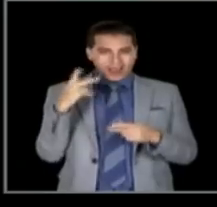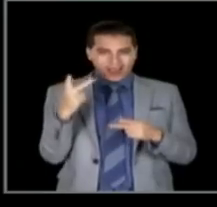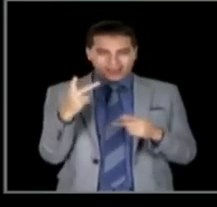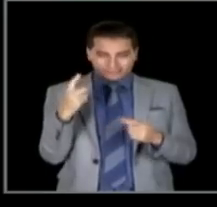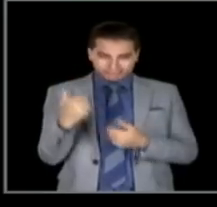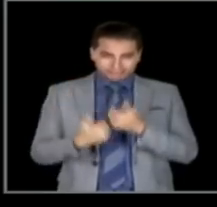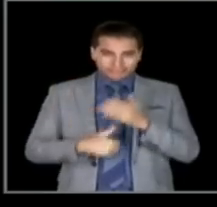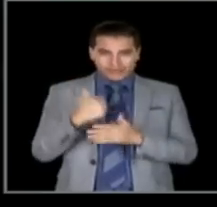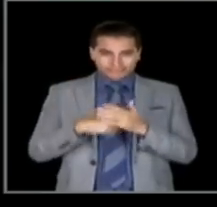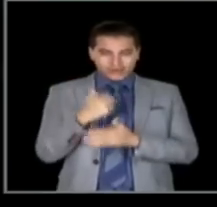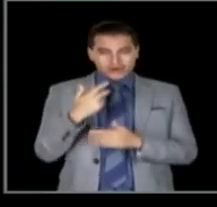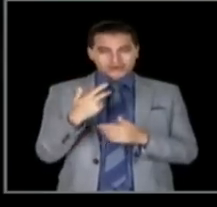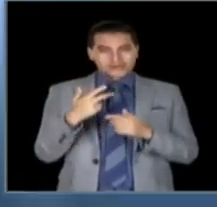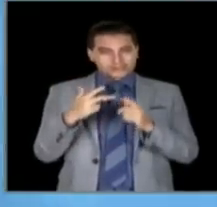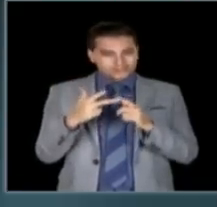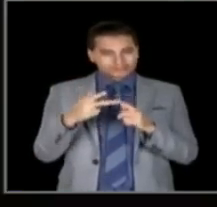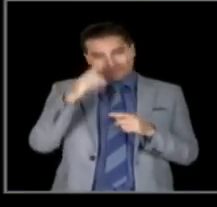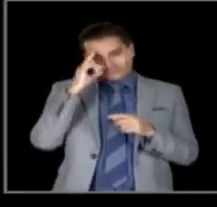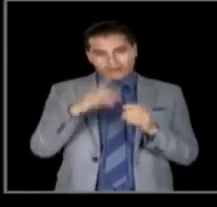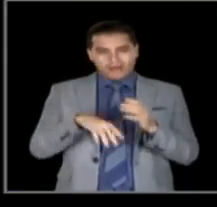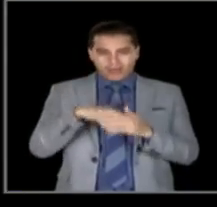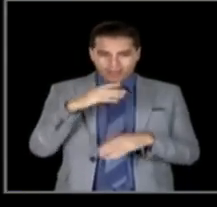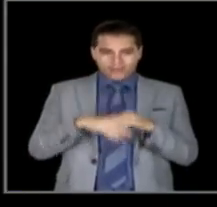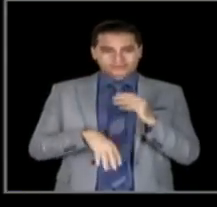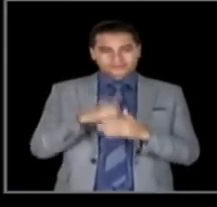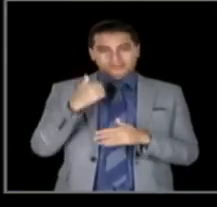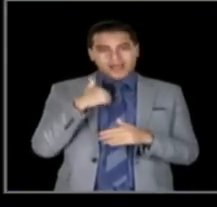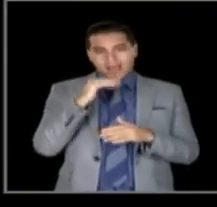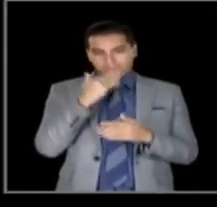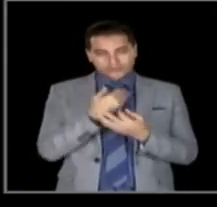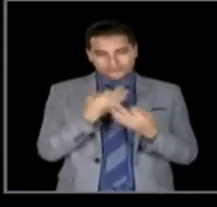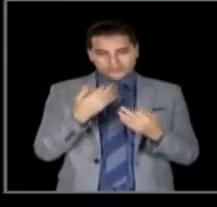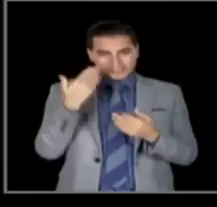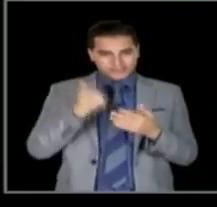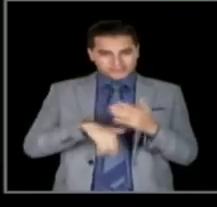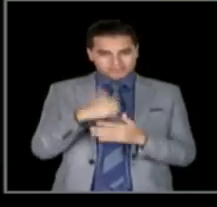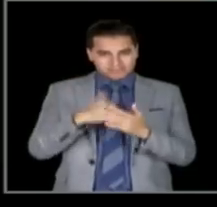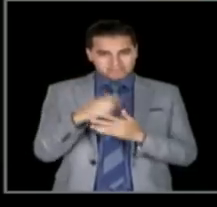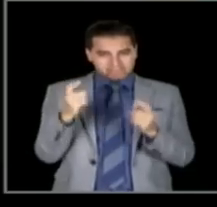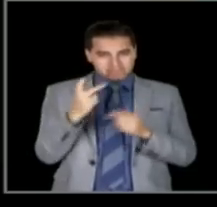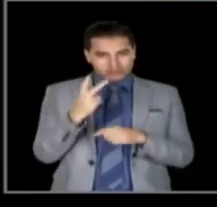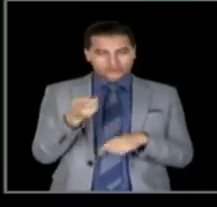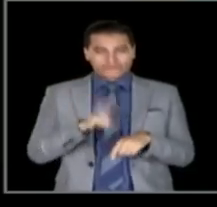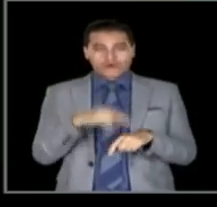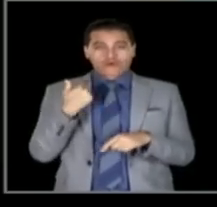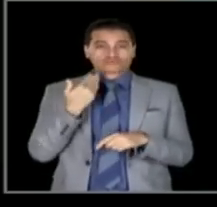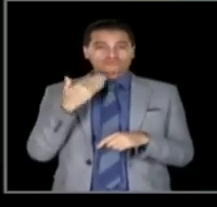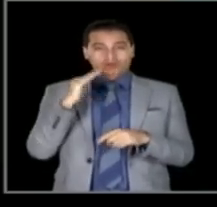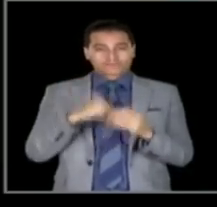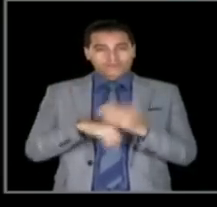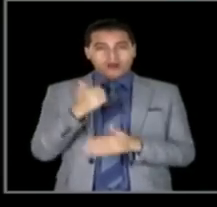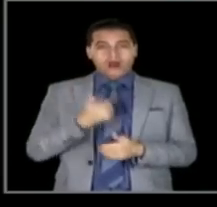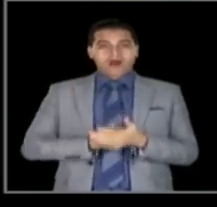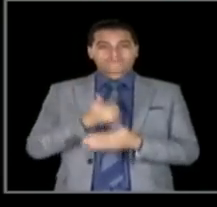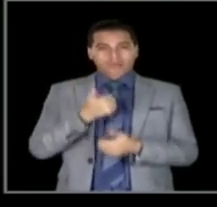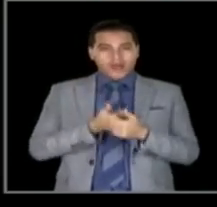شاء الله نفضل على نفس المستوى ده للنهائي. الحمد لله بنشكر ربنا على الستة بونت بتوع الماتشات اللي فاتت. كان ليا الشرف ان انا افوز بلقب افضل